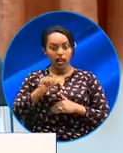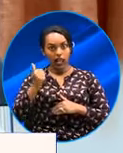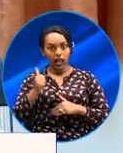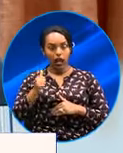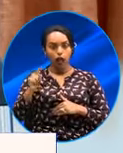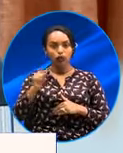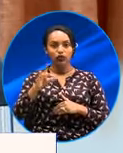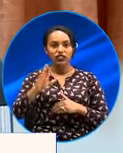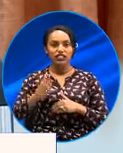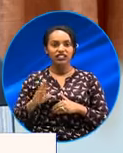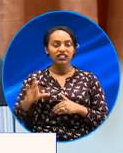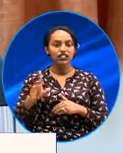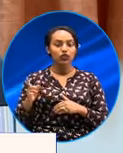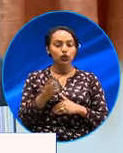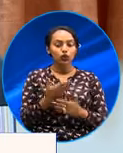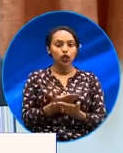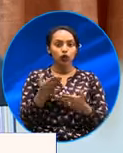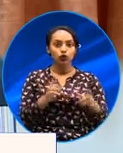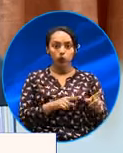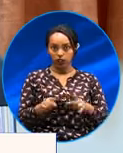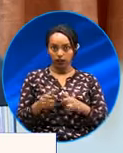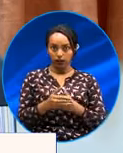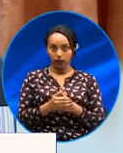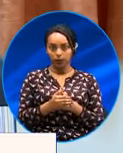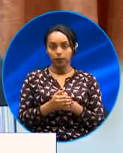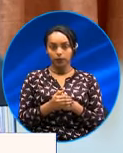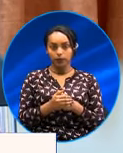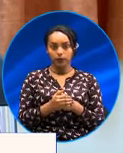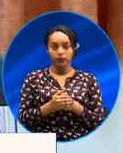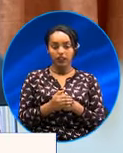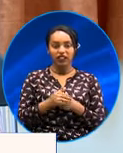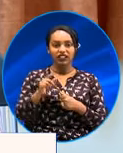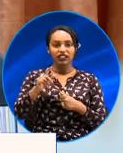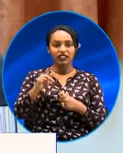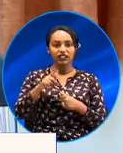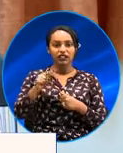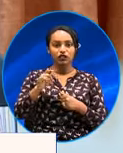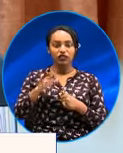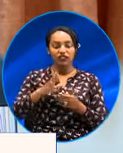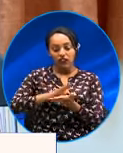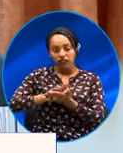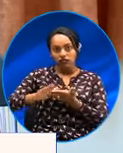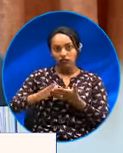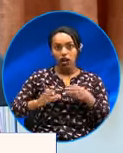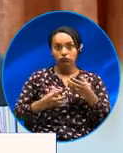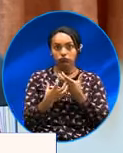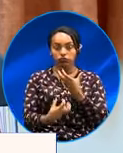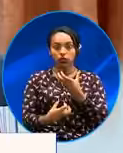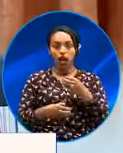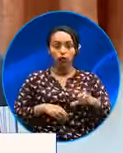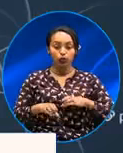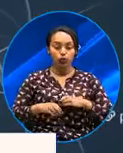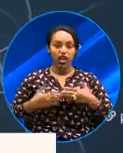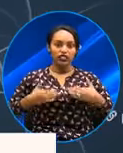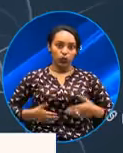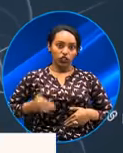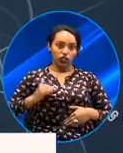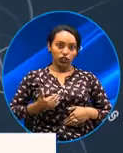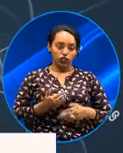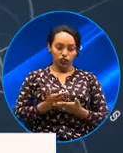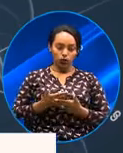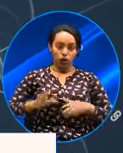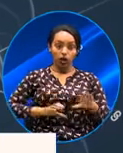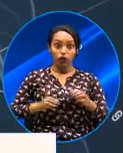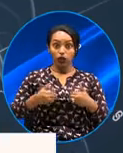ሌላ ቶክሲክ የሆኑ ነገሮችን ደግሞ ዲቶክሲፋይ አድርጎ በማጣራት ከሰውነታችን